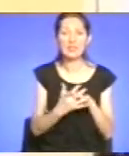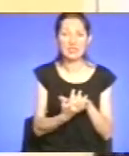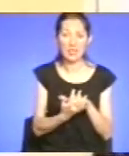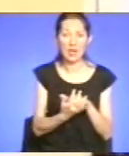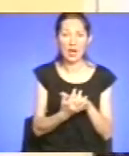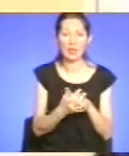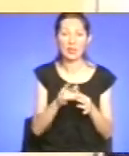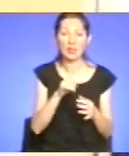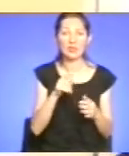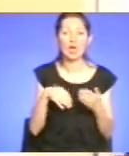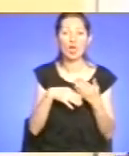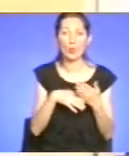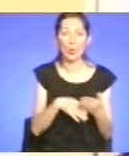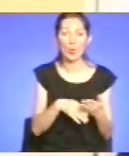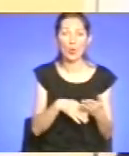за допомогою